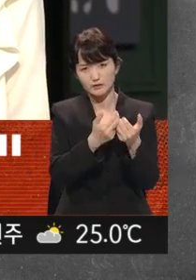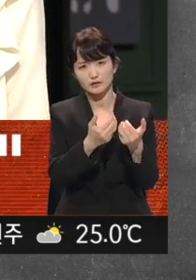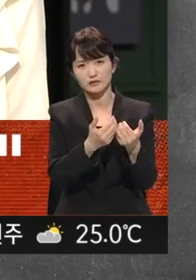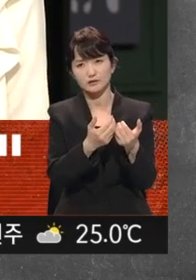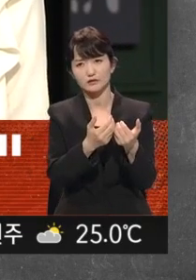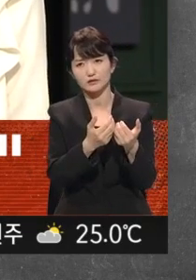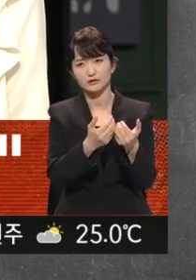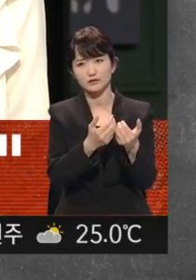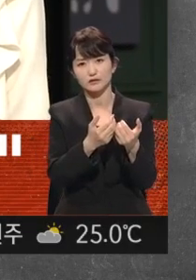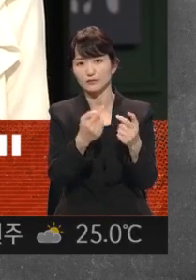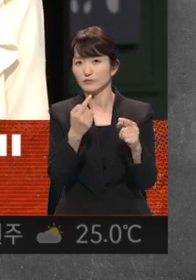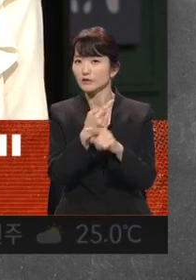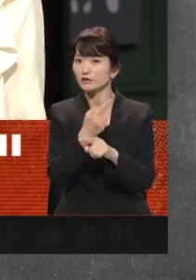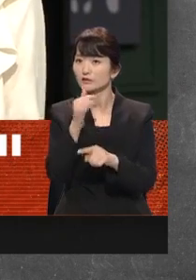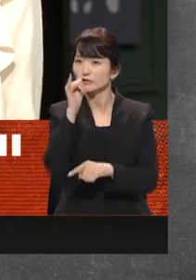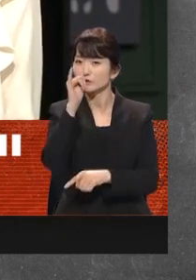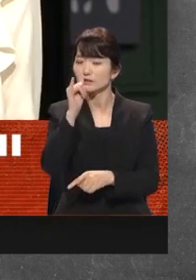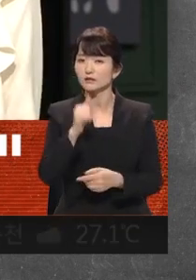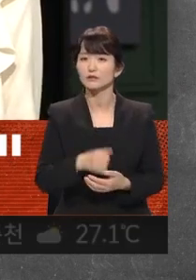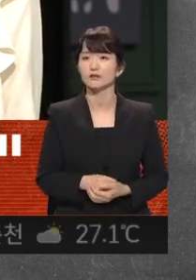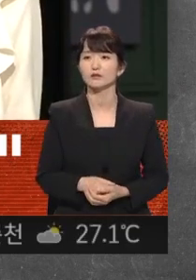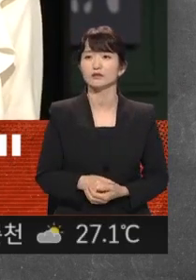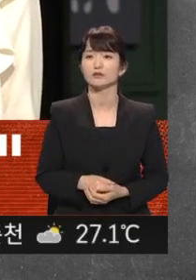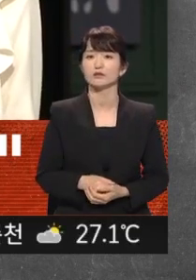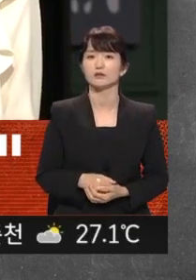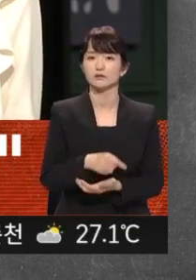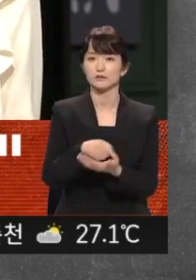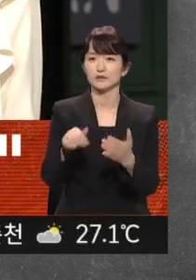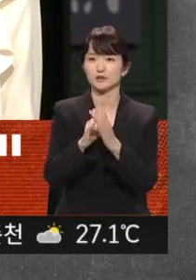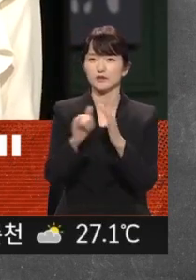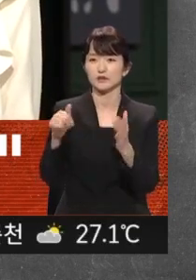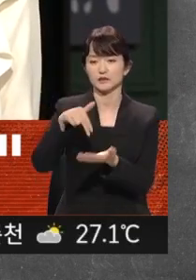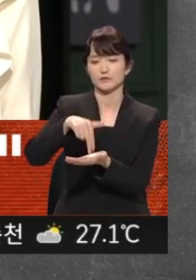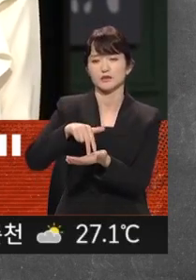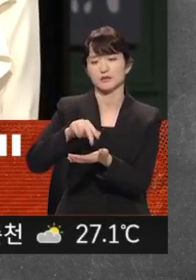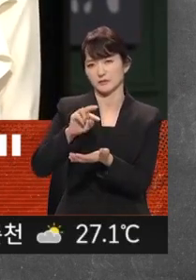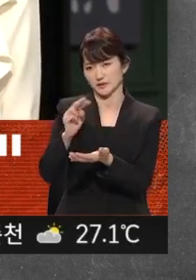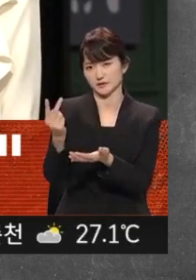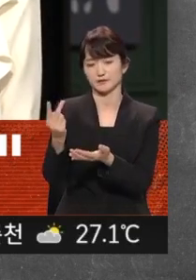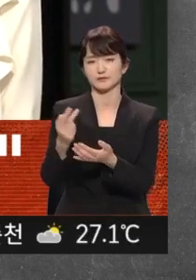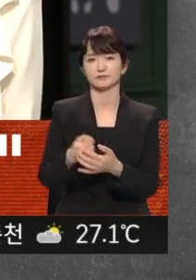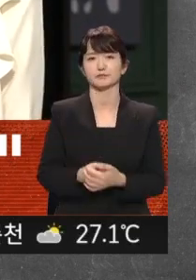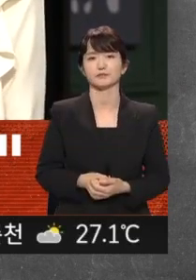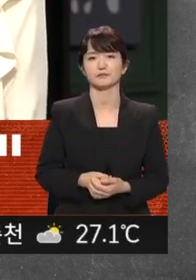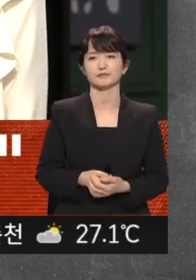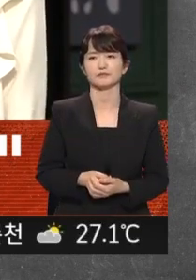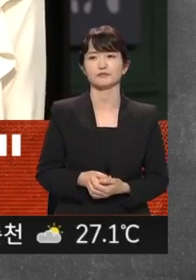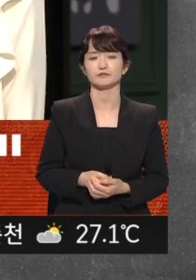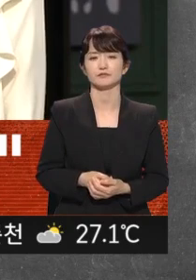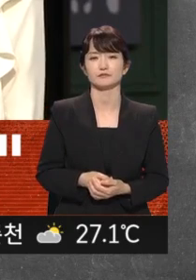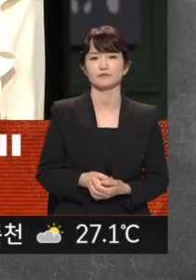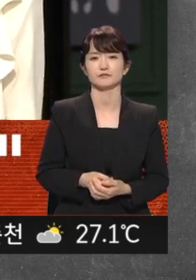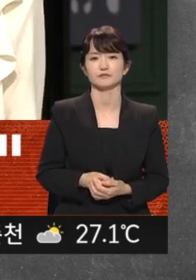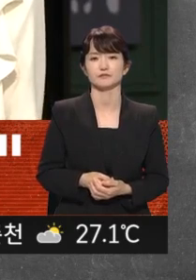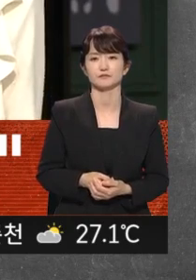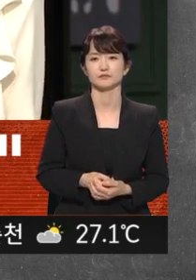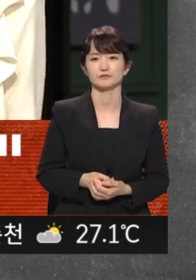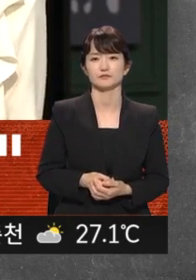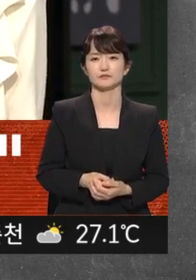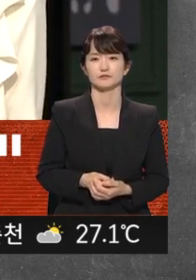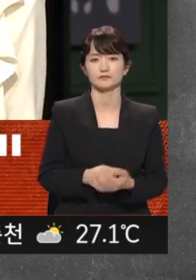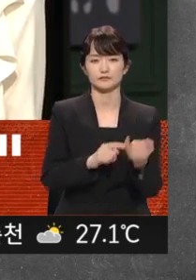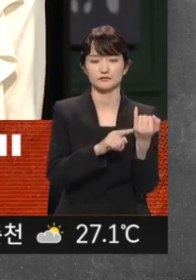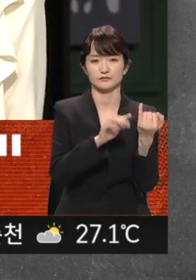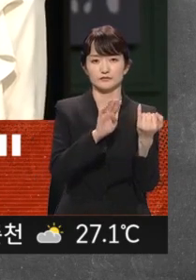그것을 변화가 없나요네 입장을 바꿨다고 조금 전에 속보가 좀 나왔는데요 일단 현재 경찰이 야영이 숨지기 전에